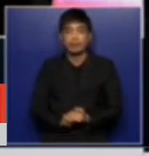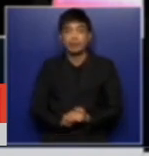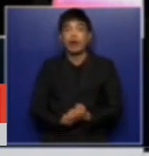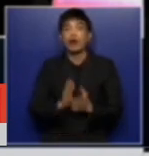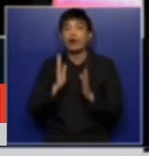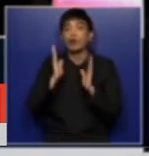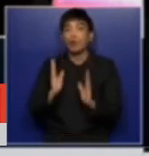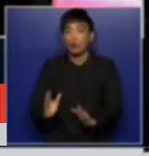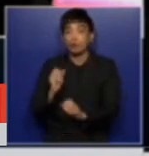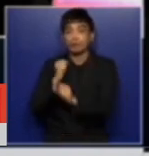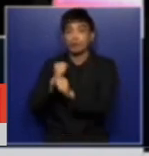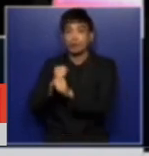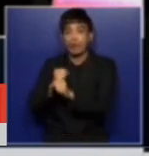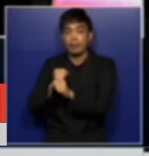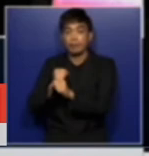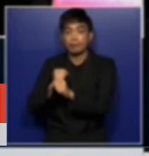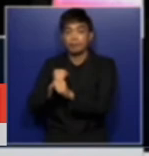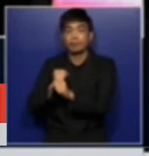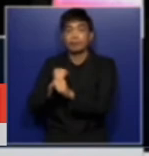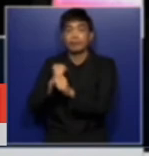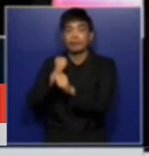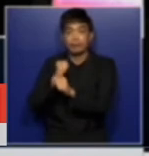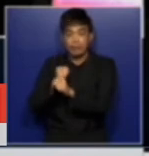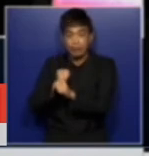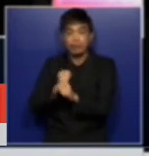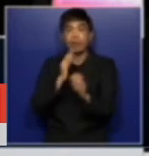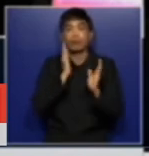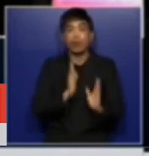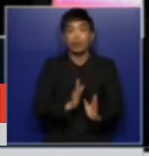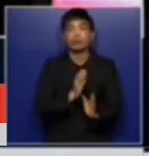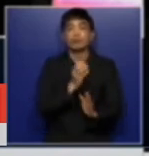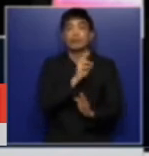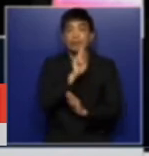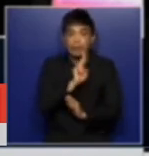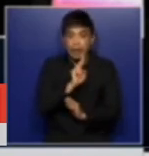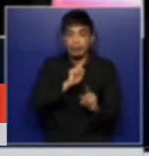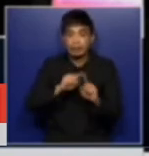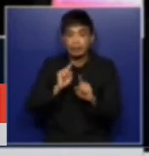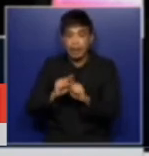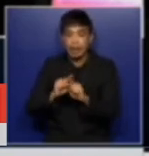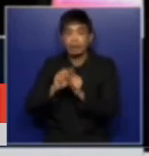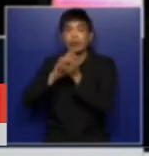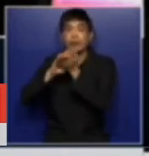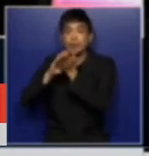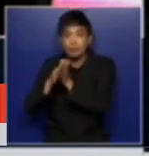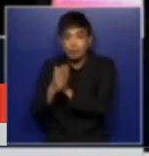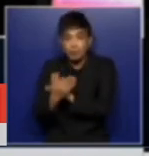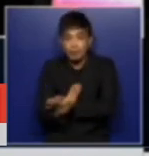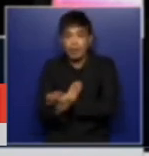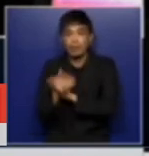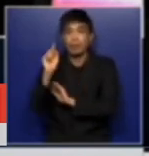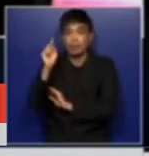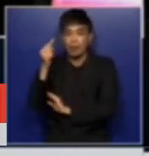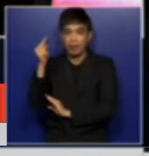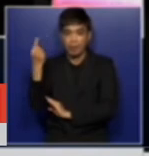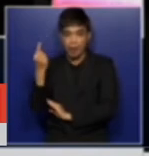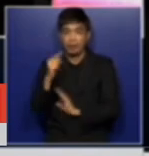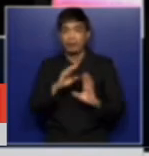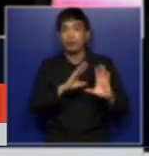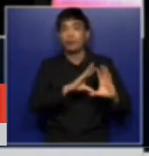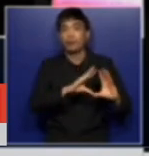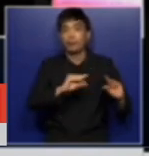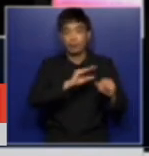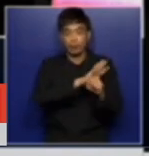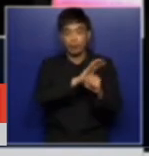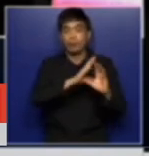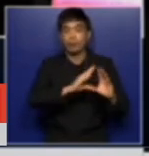ริโภคเนี่ยจะมีการเปลี่ยนแปลงหลังจากที่เกิดโควิด19อุตสาหกรรมดาวรุ่งใหม่ๆก็อาจ